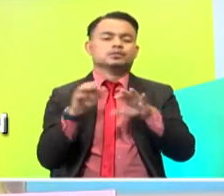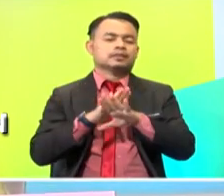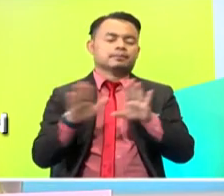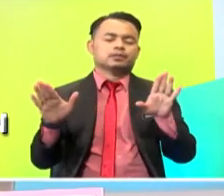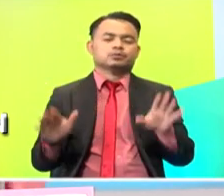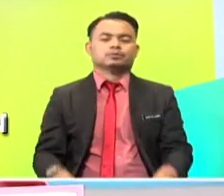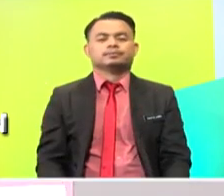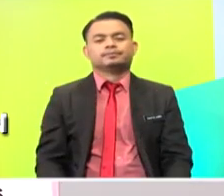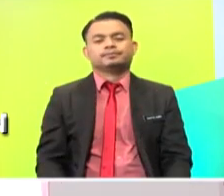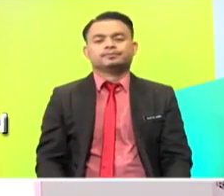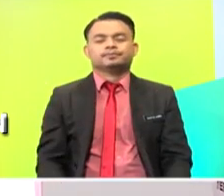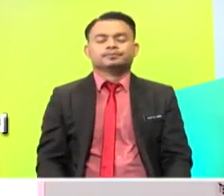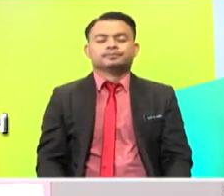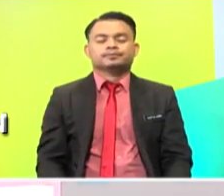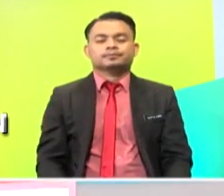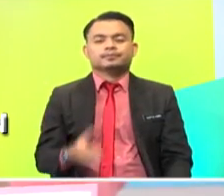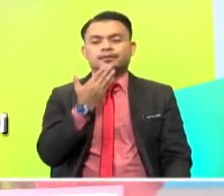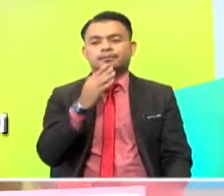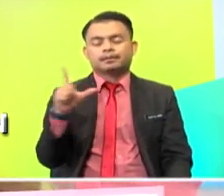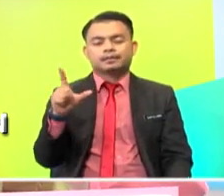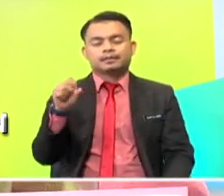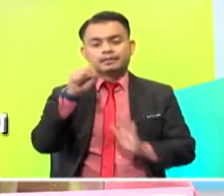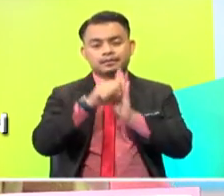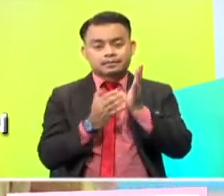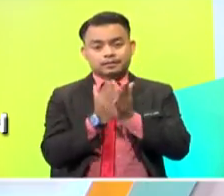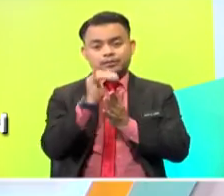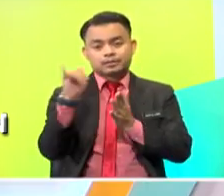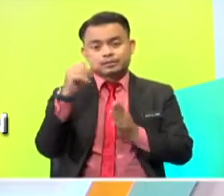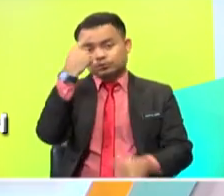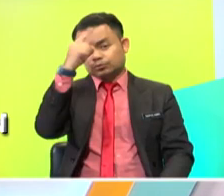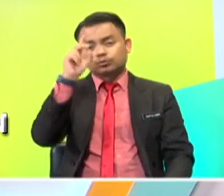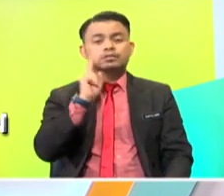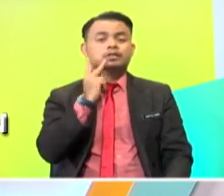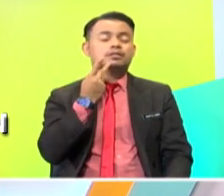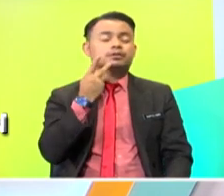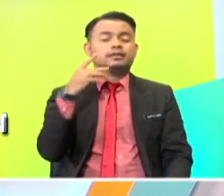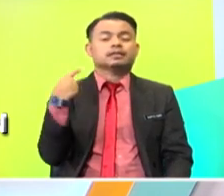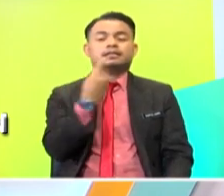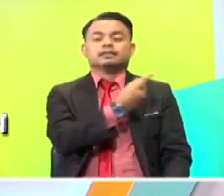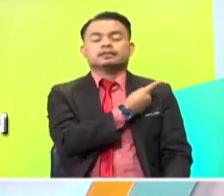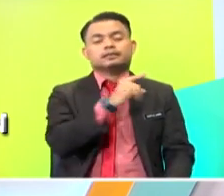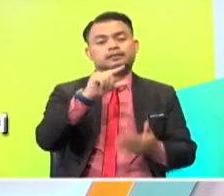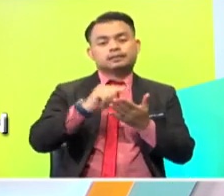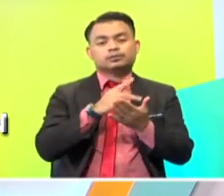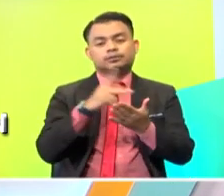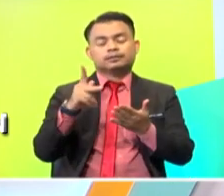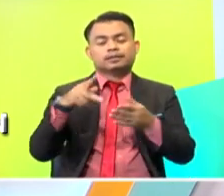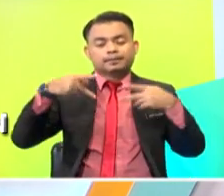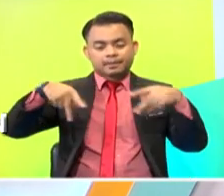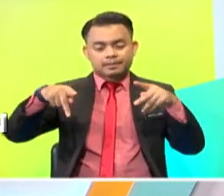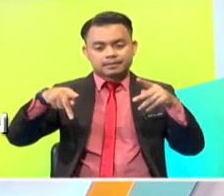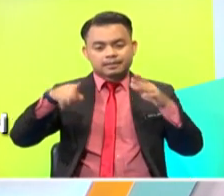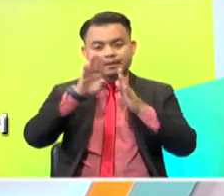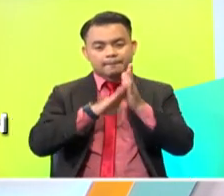Oke sego pakai seterusnya untuk sayur-sayuran kita menggunakan plastik berlubang